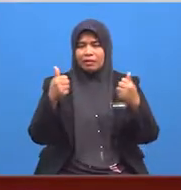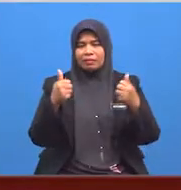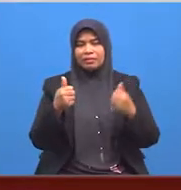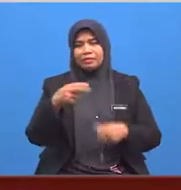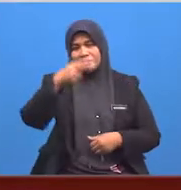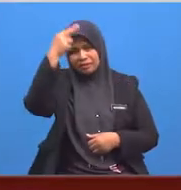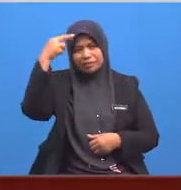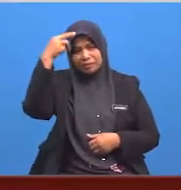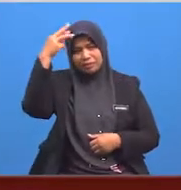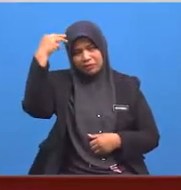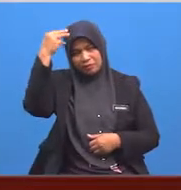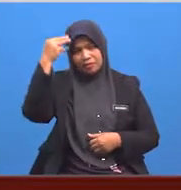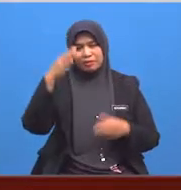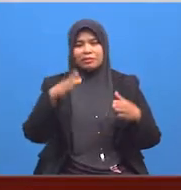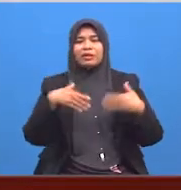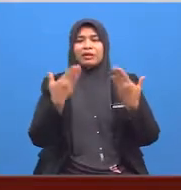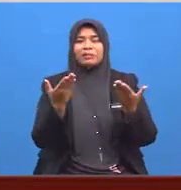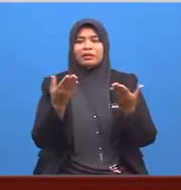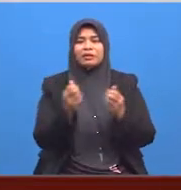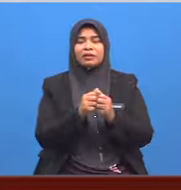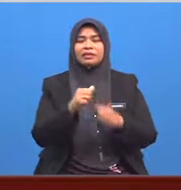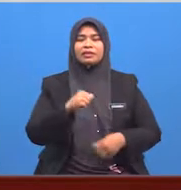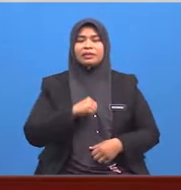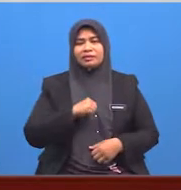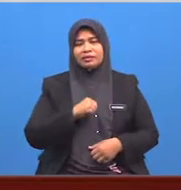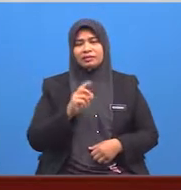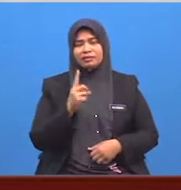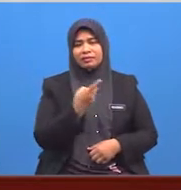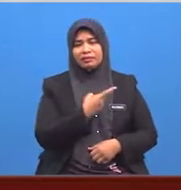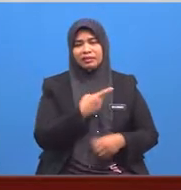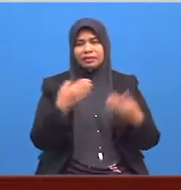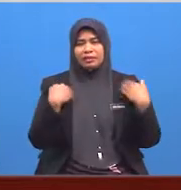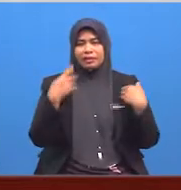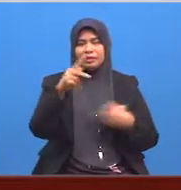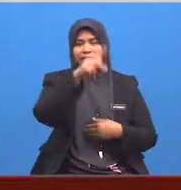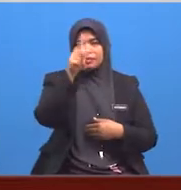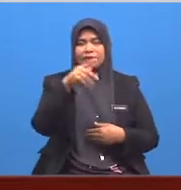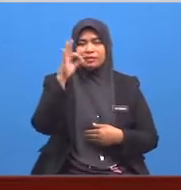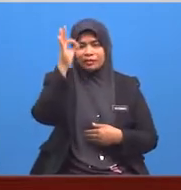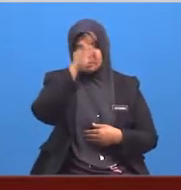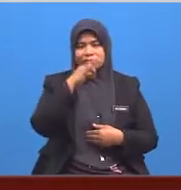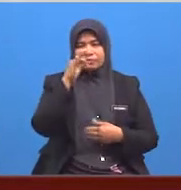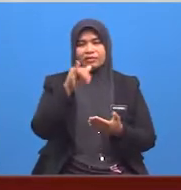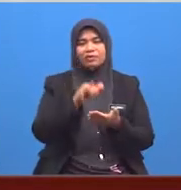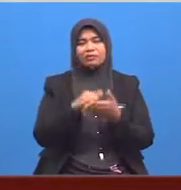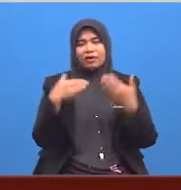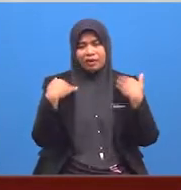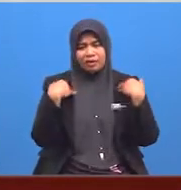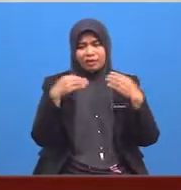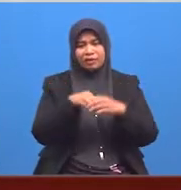begitu bagaimana dengan diri kitapun the Adakah sifat-sifat tersebut ada dalam diri